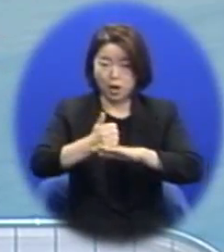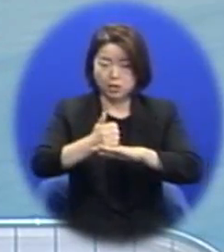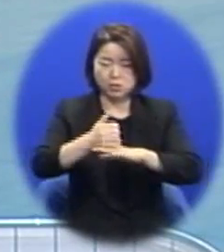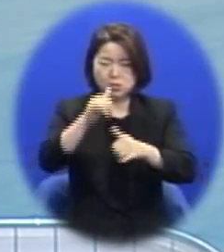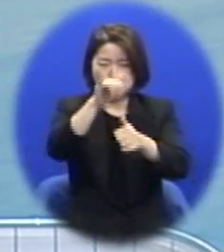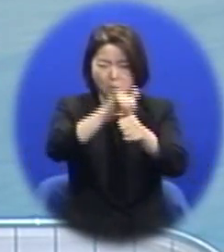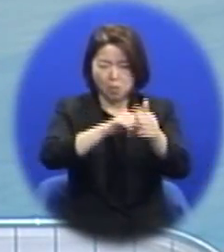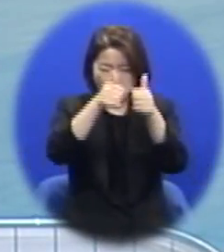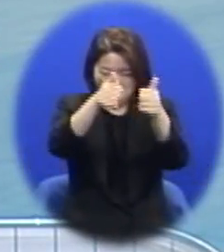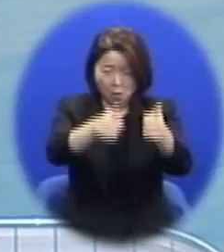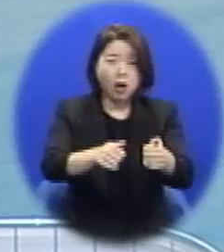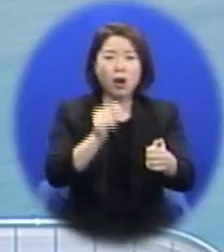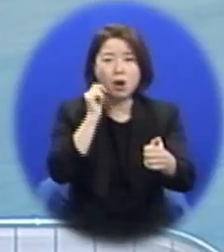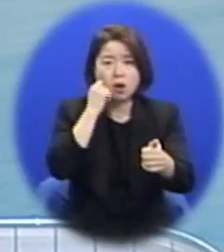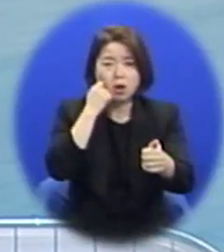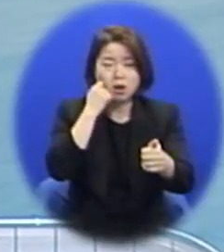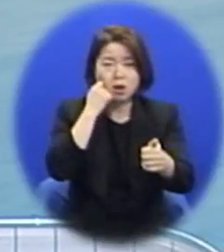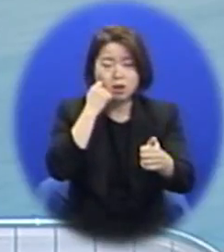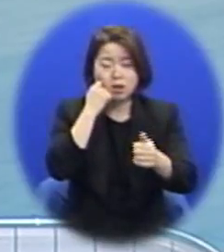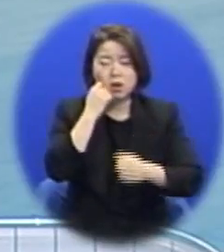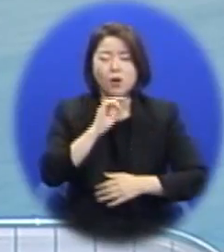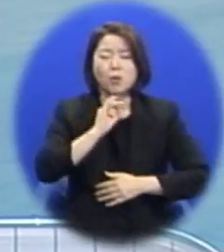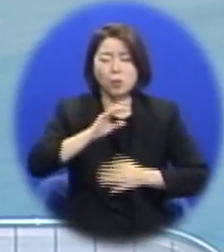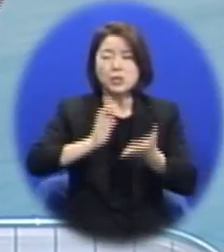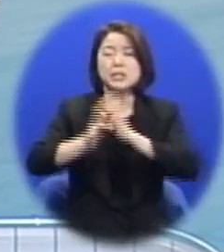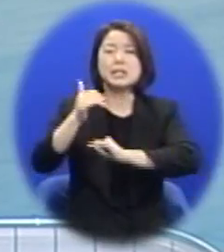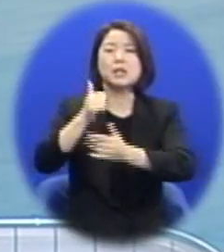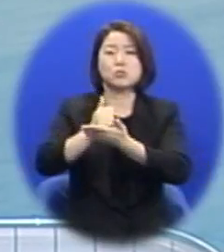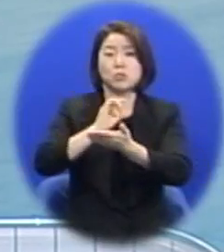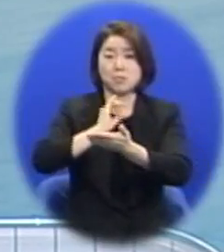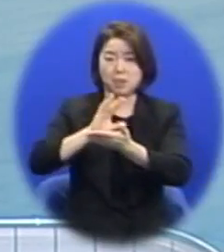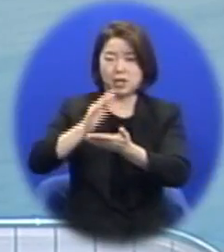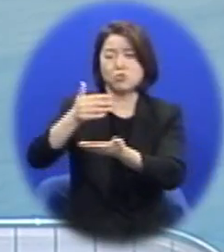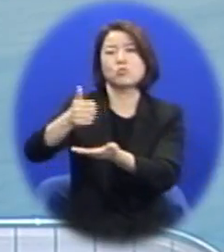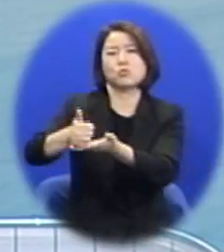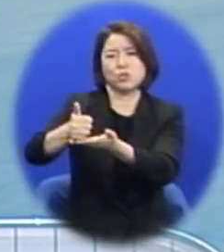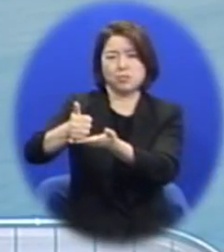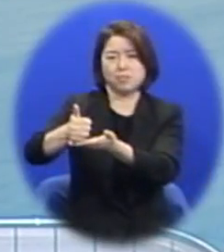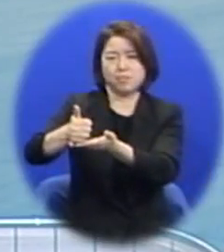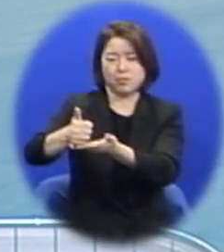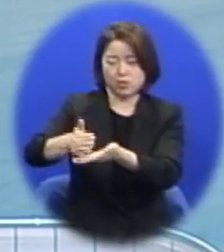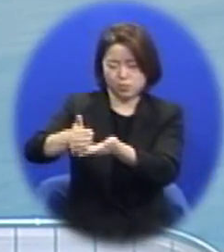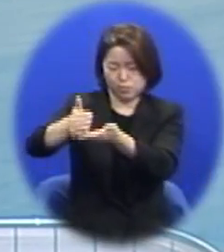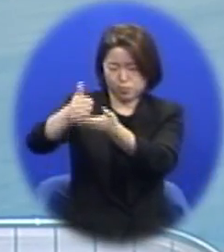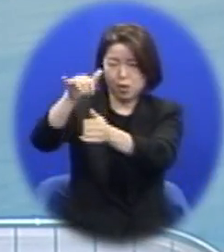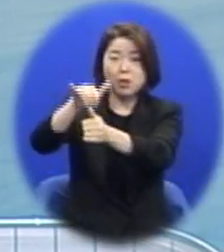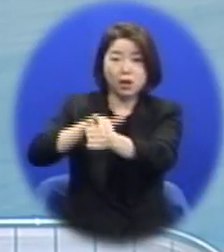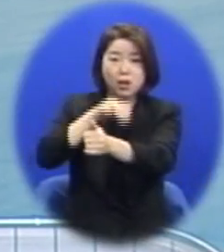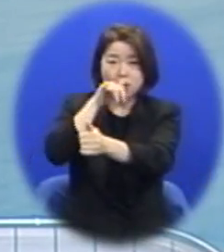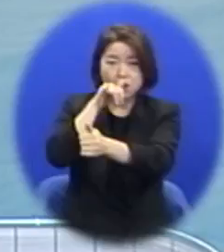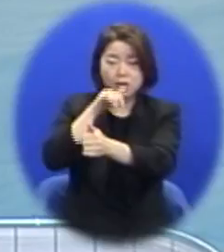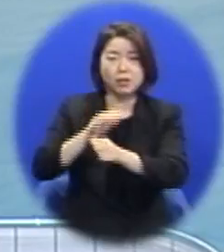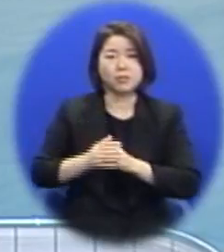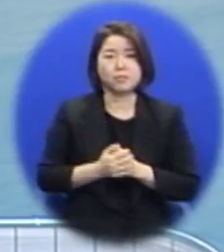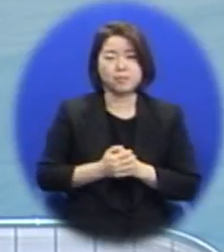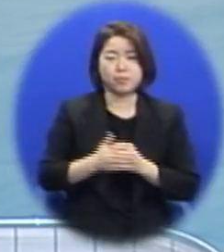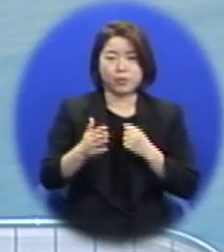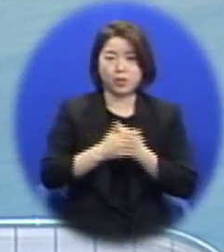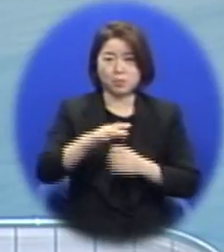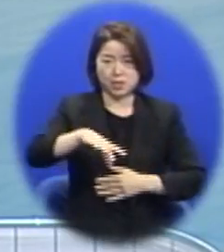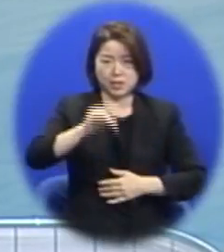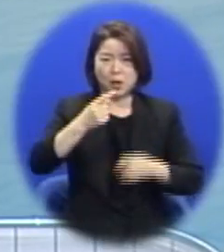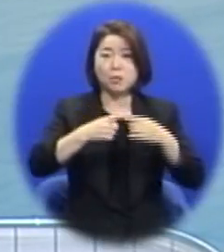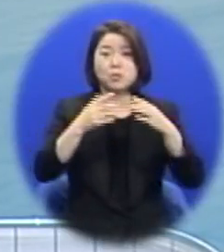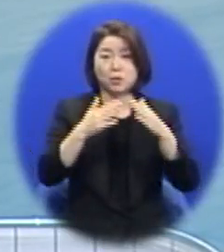수가 없습니다. 예수님만, 오직 예수님만 그리스도이십니다. 결국 초대교회에